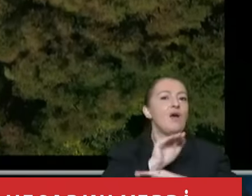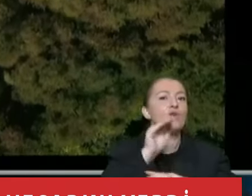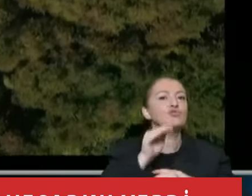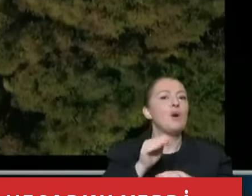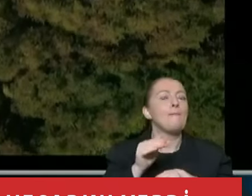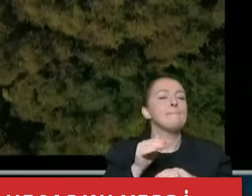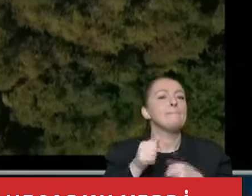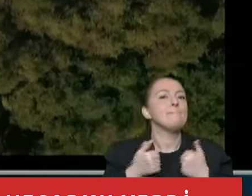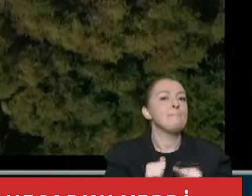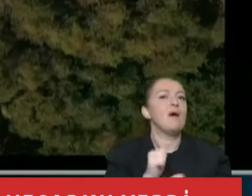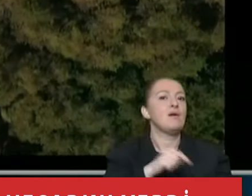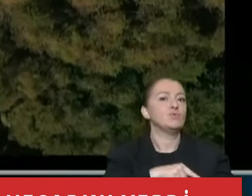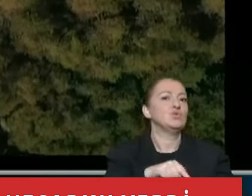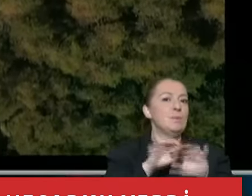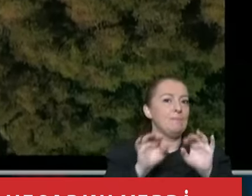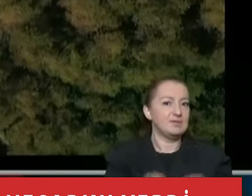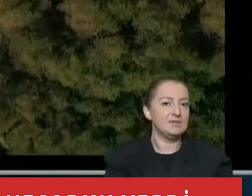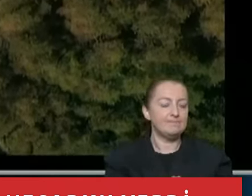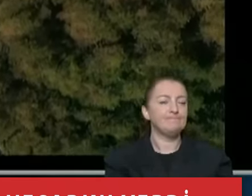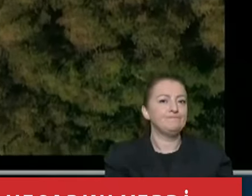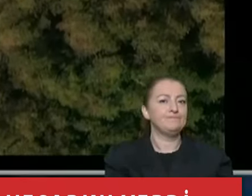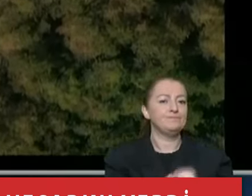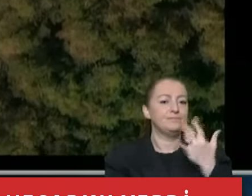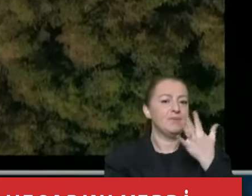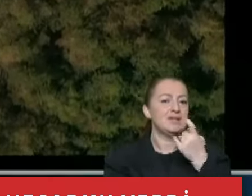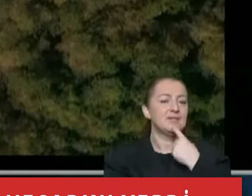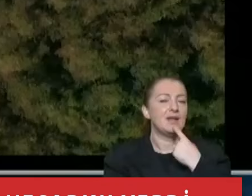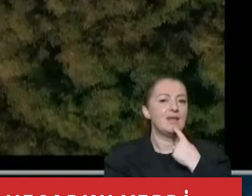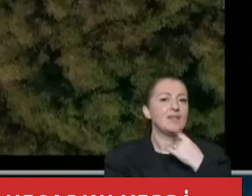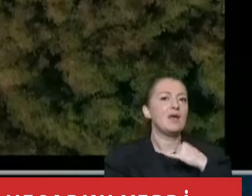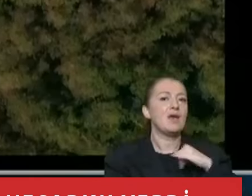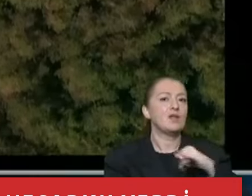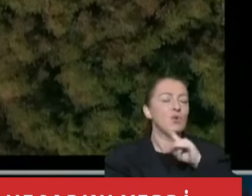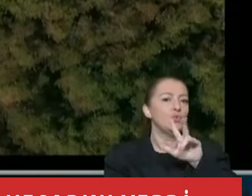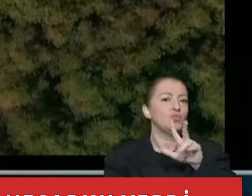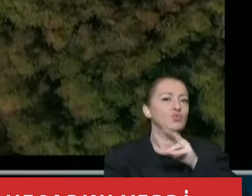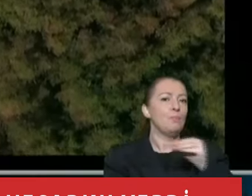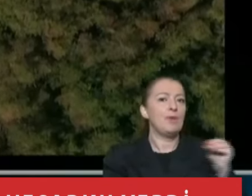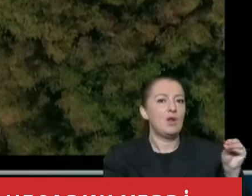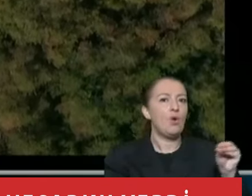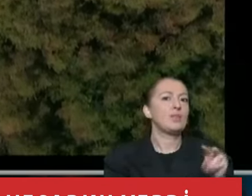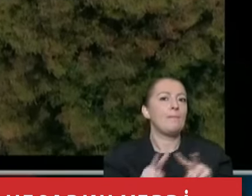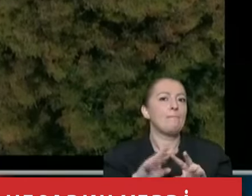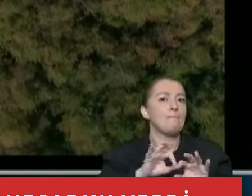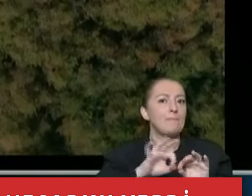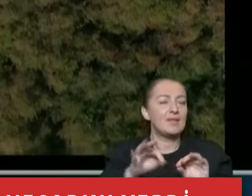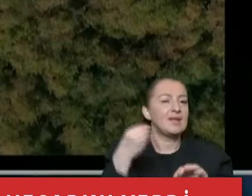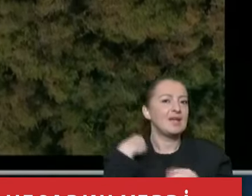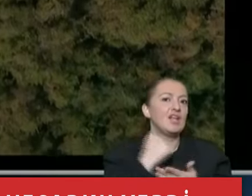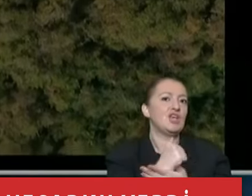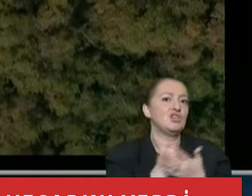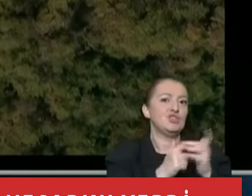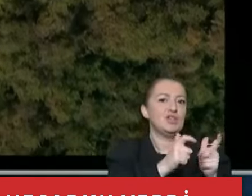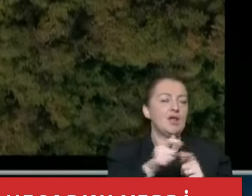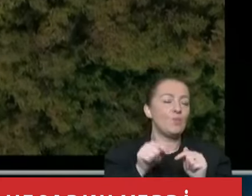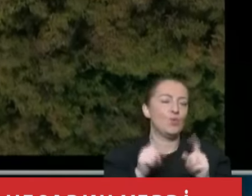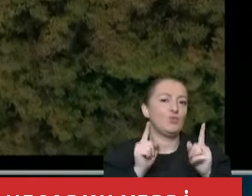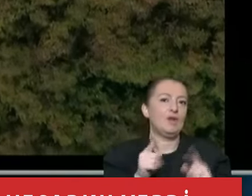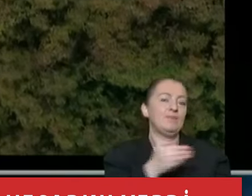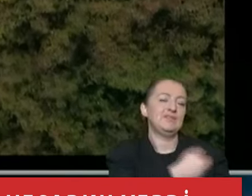sürecini başlattık Sonuçta 5 yılda yaklaşık 13 milyon metrekare yeni yeşil alan bu dönemde